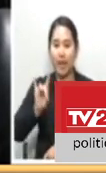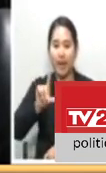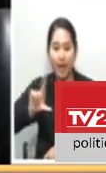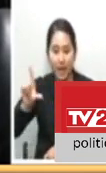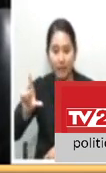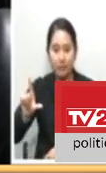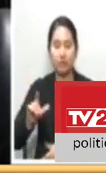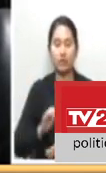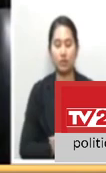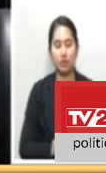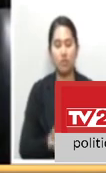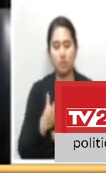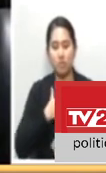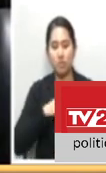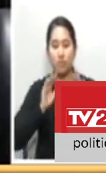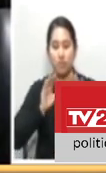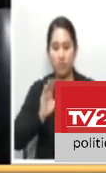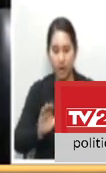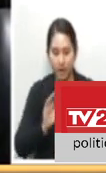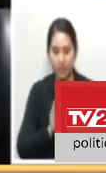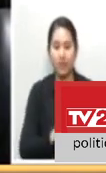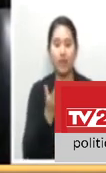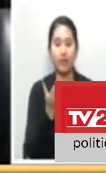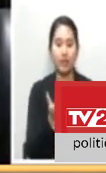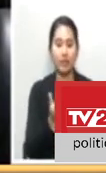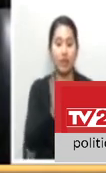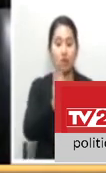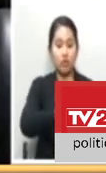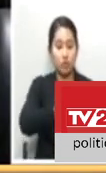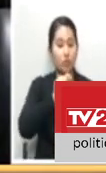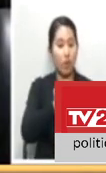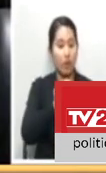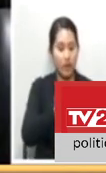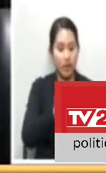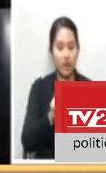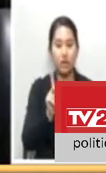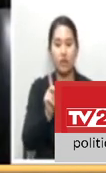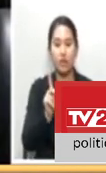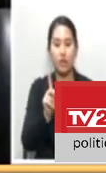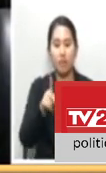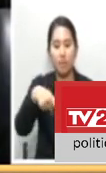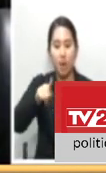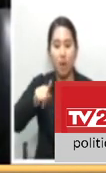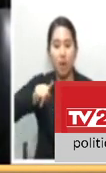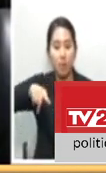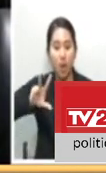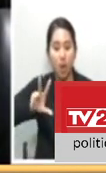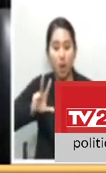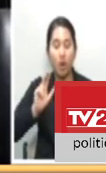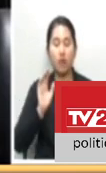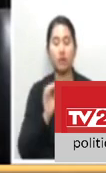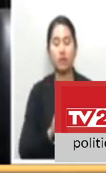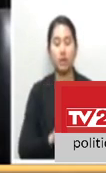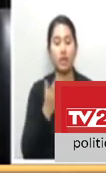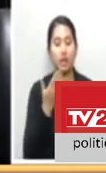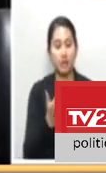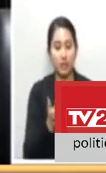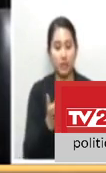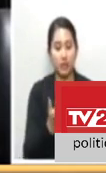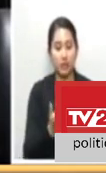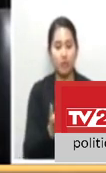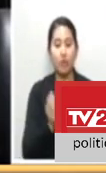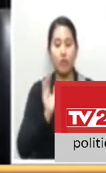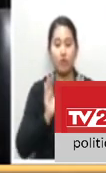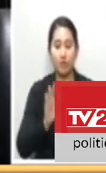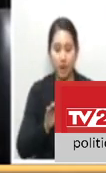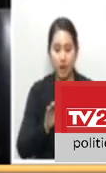ราะฉะนั้นก็ขอฝากว่าเงินในส่วนนี้ของกรมป้องกันบรรเทาสาธารณภัยอยากฝากทางท่านรัฐมน